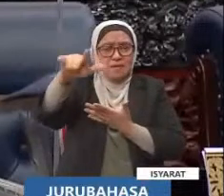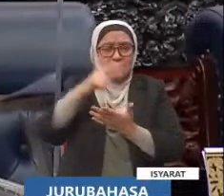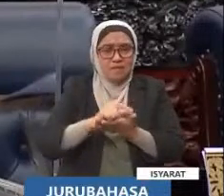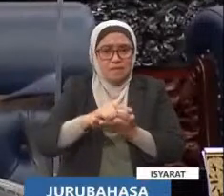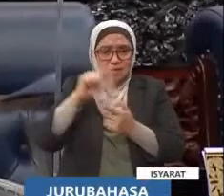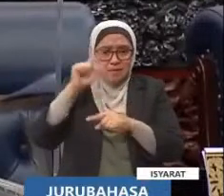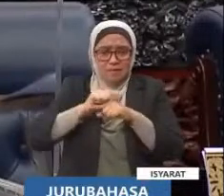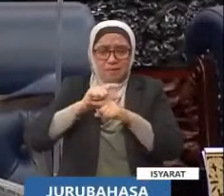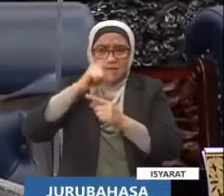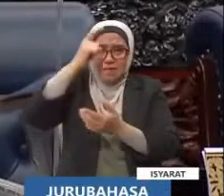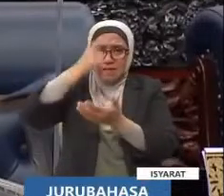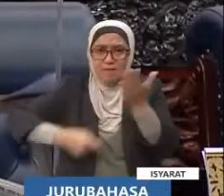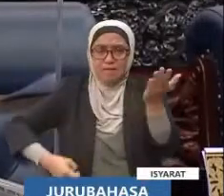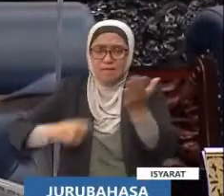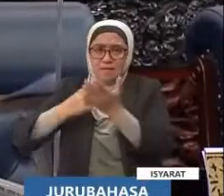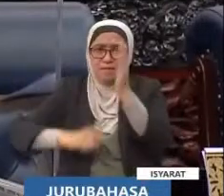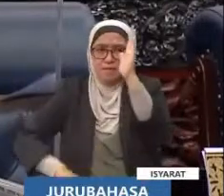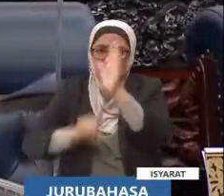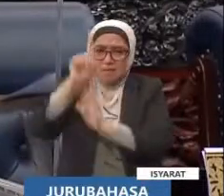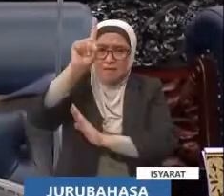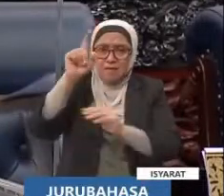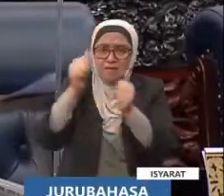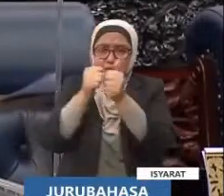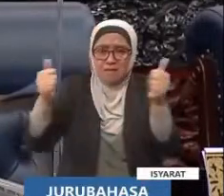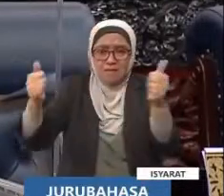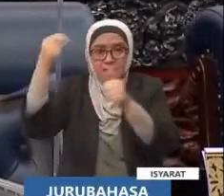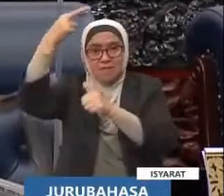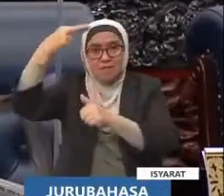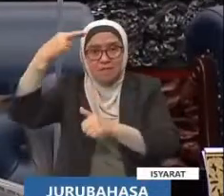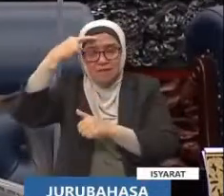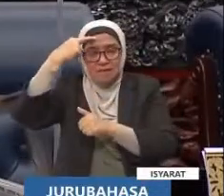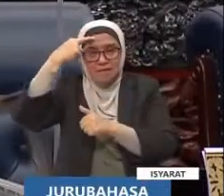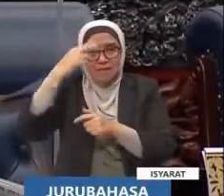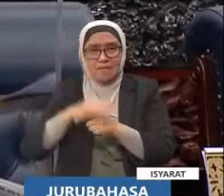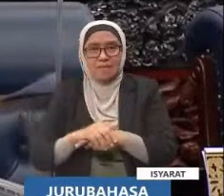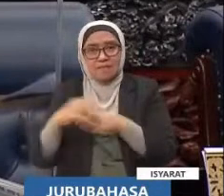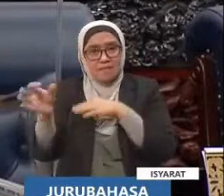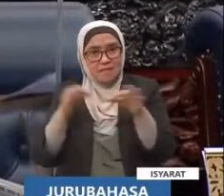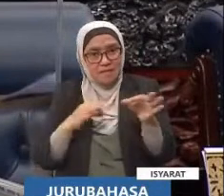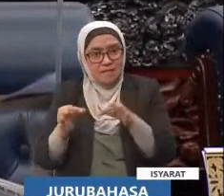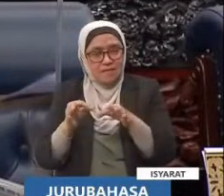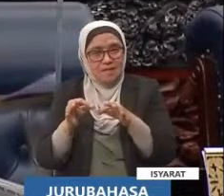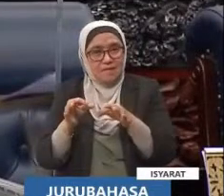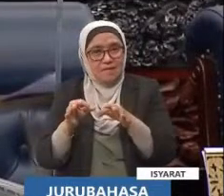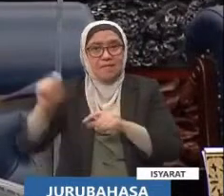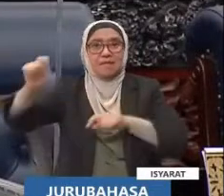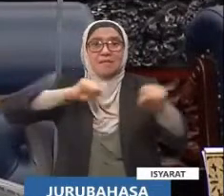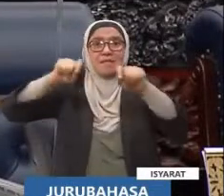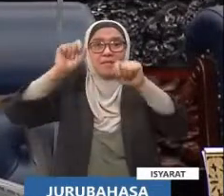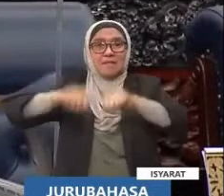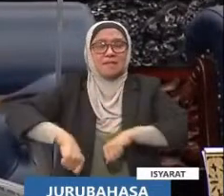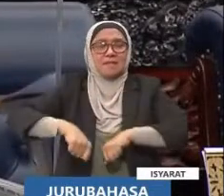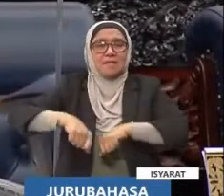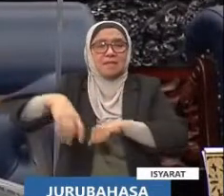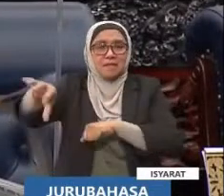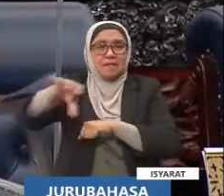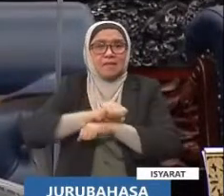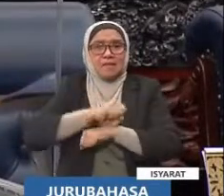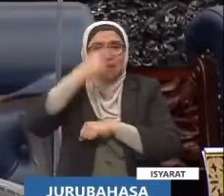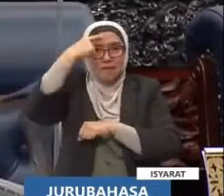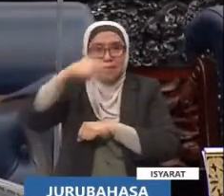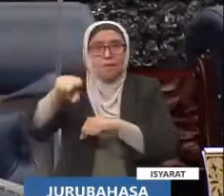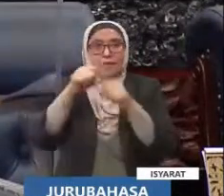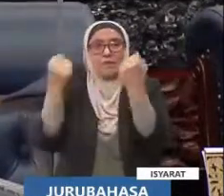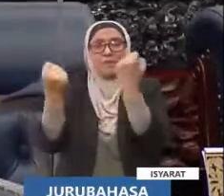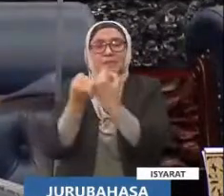bayaran yang terlalu tinggi tanpa sebab ataupun justifikasi maka Tidakkah boleh diambil kagak mereka